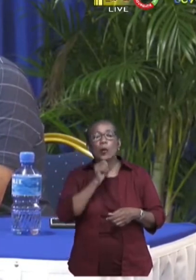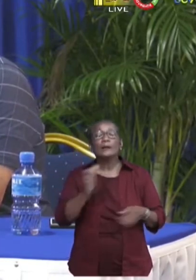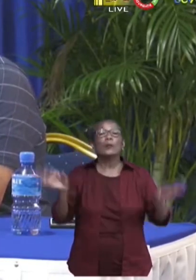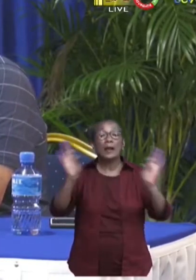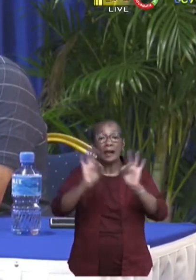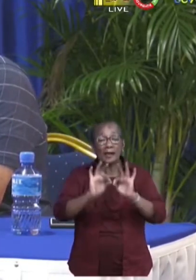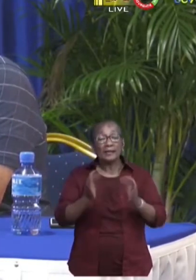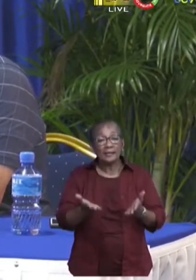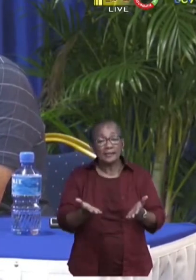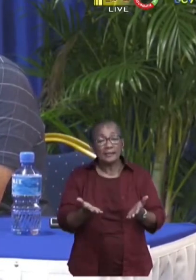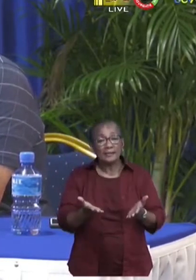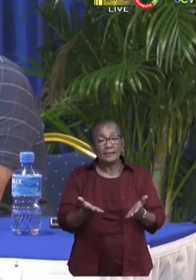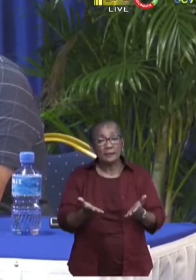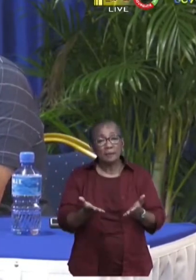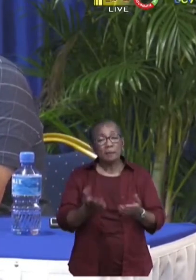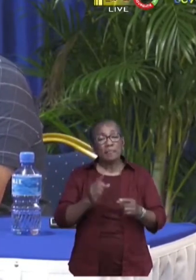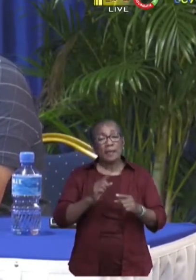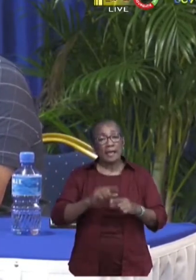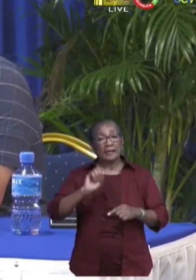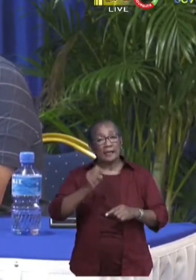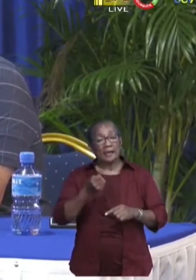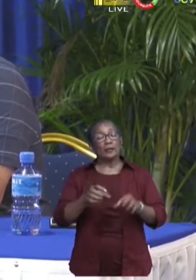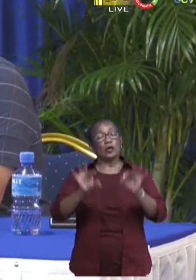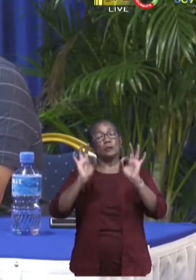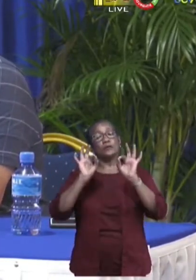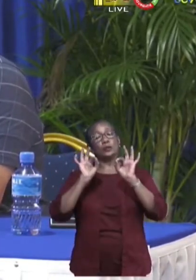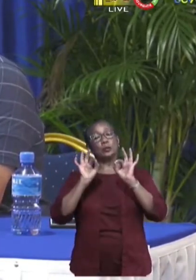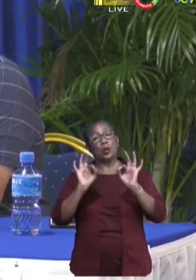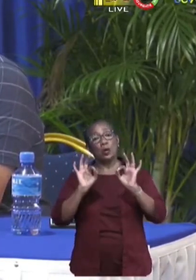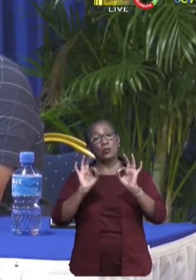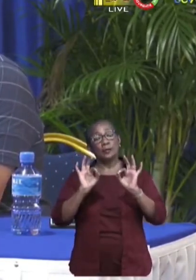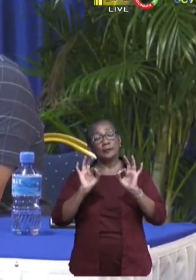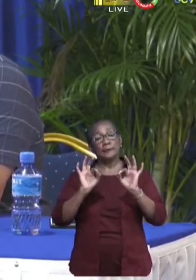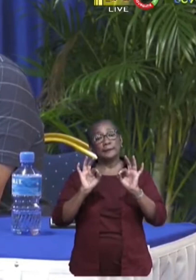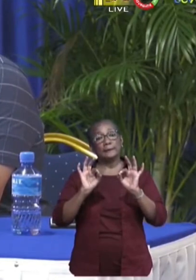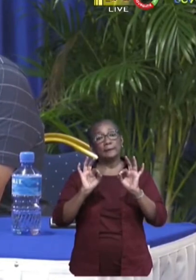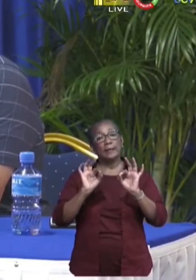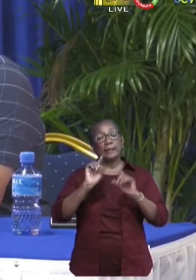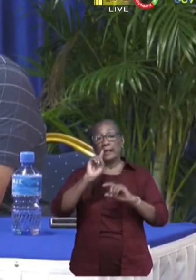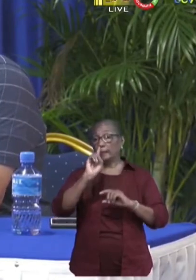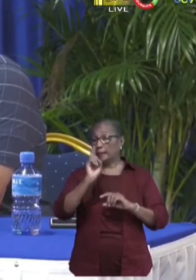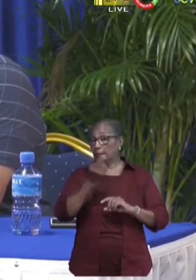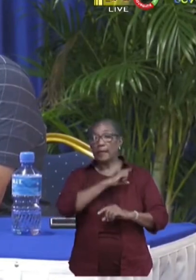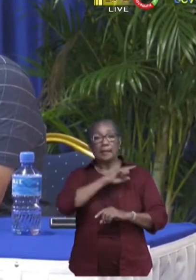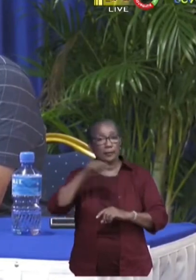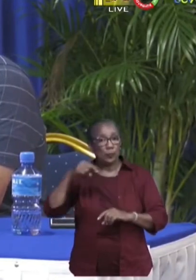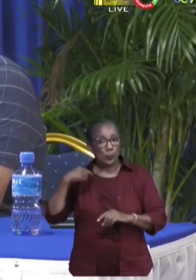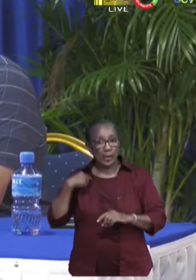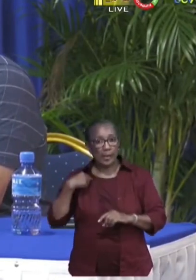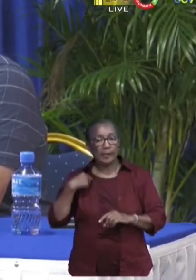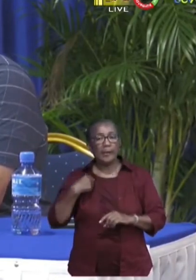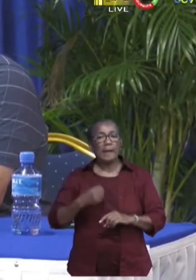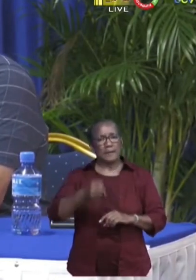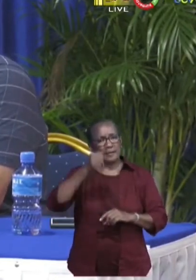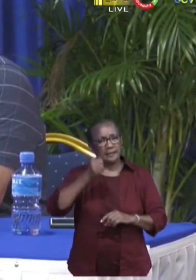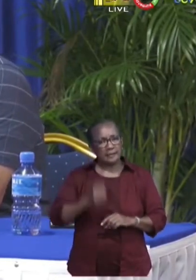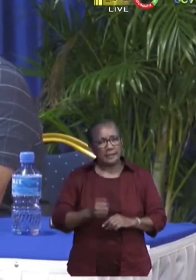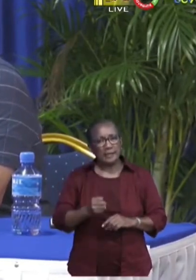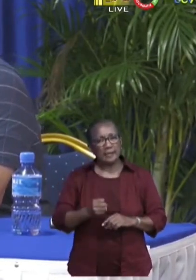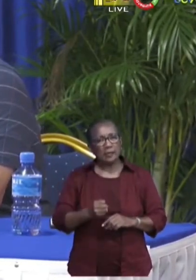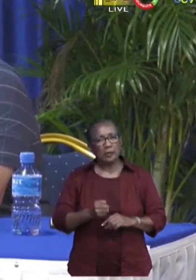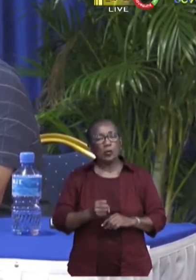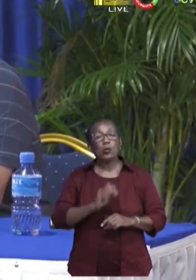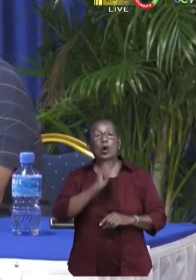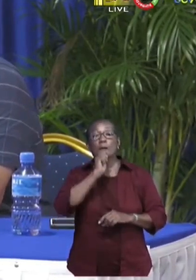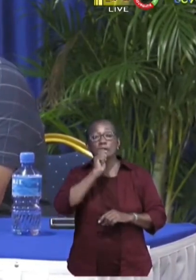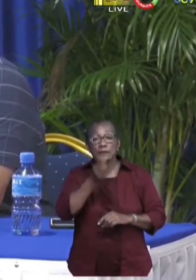is. En u kunt erop vertrouwen dat niet alleen wij, maar zeker ook zeker op